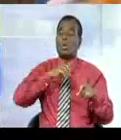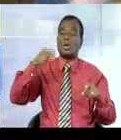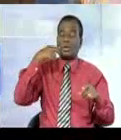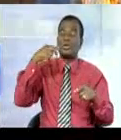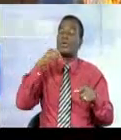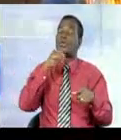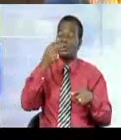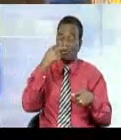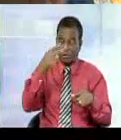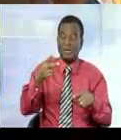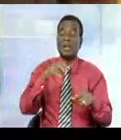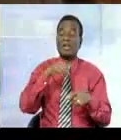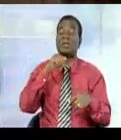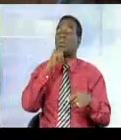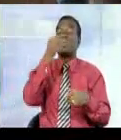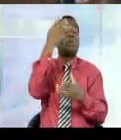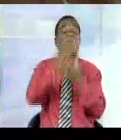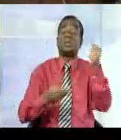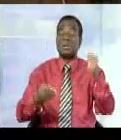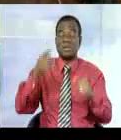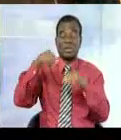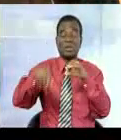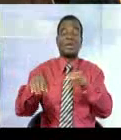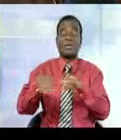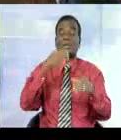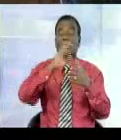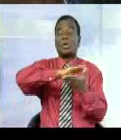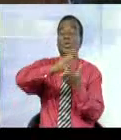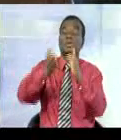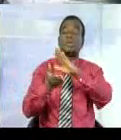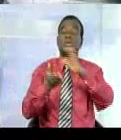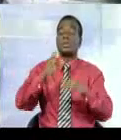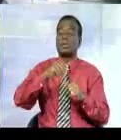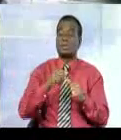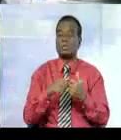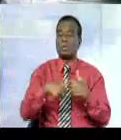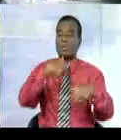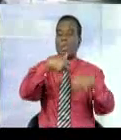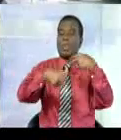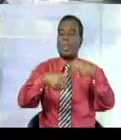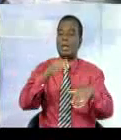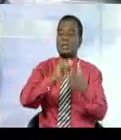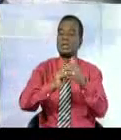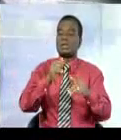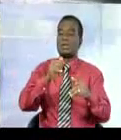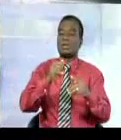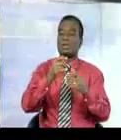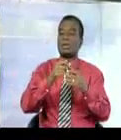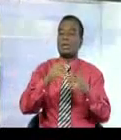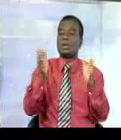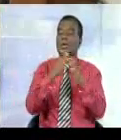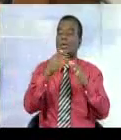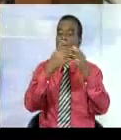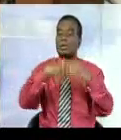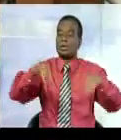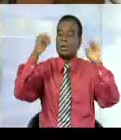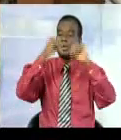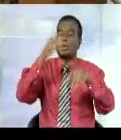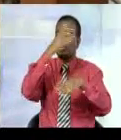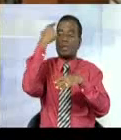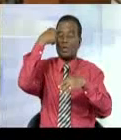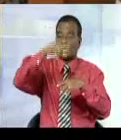insuffisances et également ce qu'il y a à faire pour améliorer la question de l'emploi. Cette séance d'information des journalistes sur